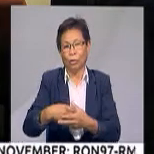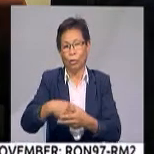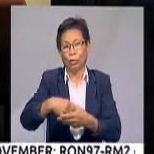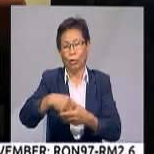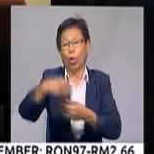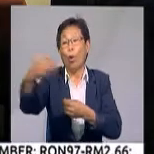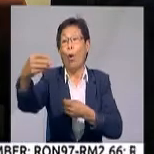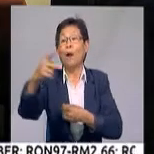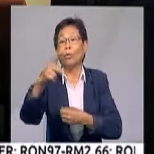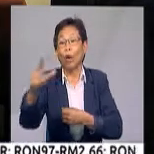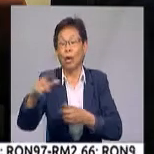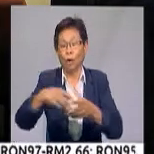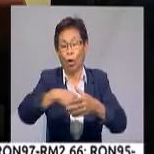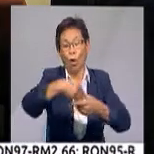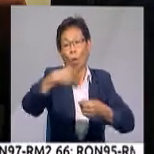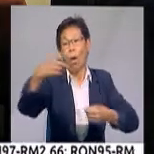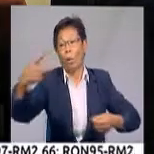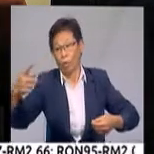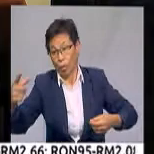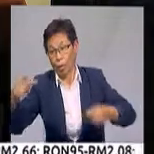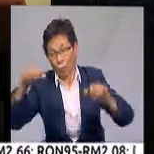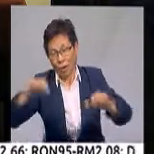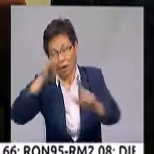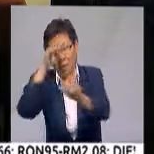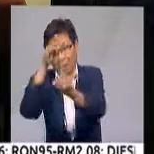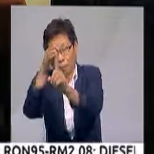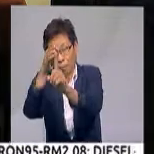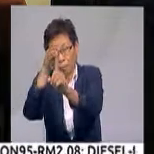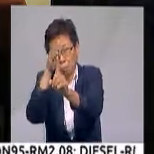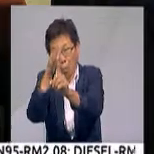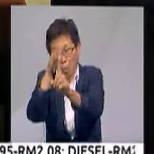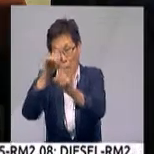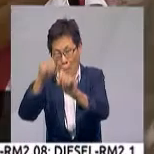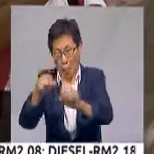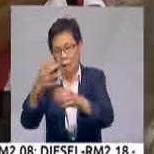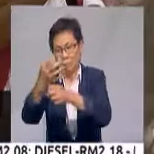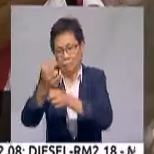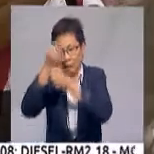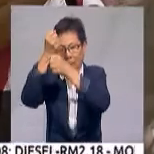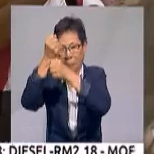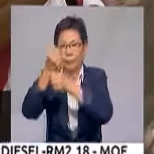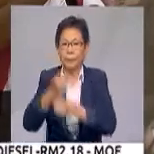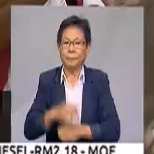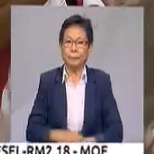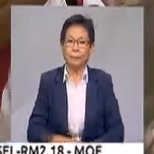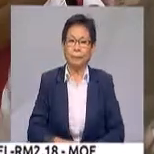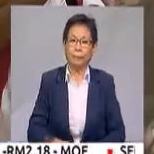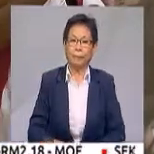Kuala Lumpur, mereka mampu meletakkan satu sasaran yang mereka mampu mencapai.